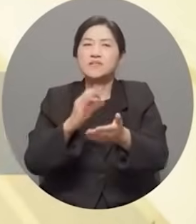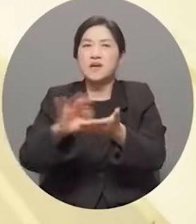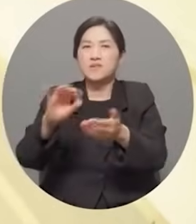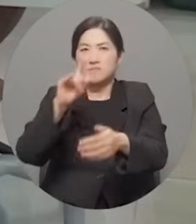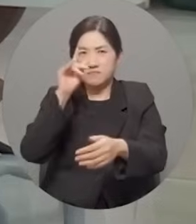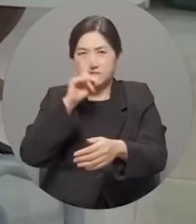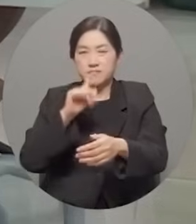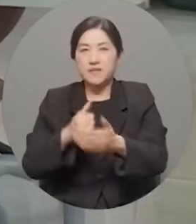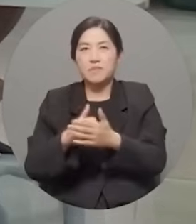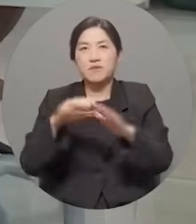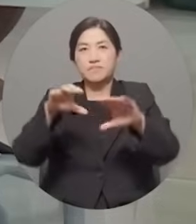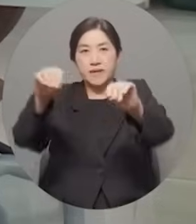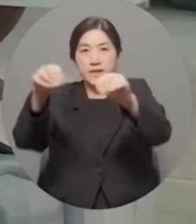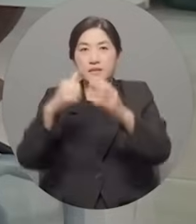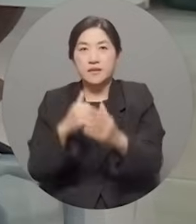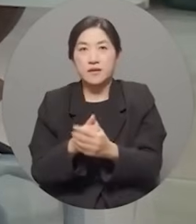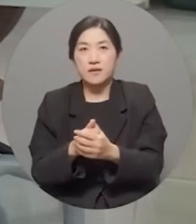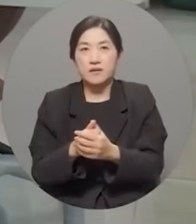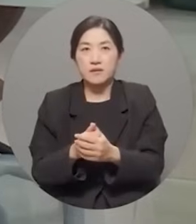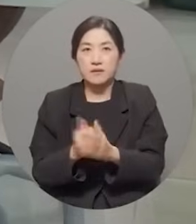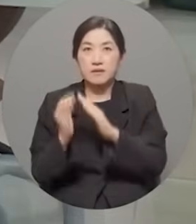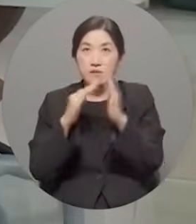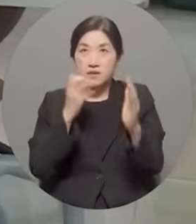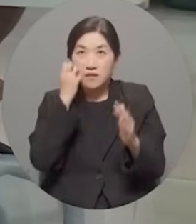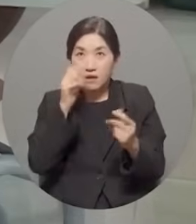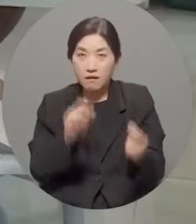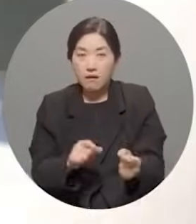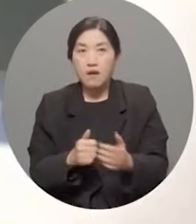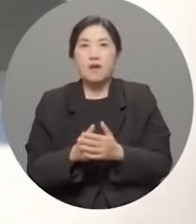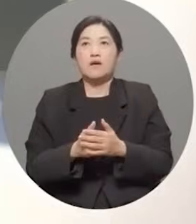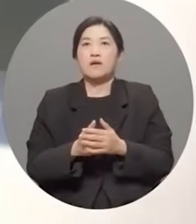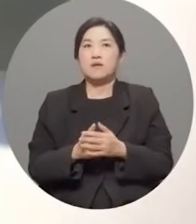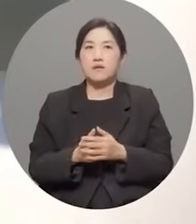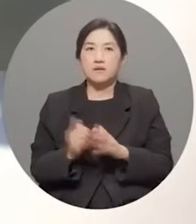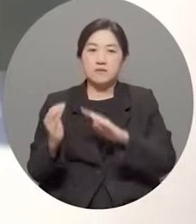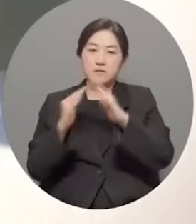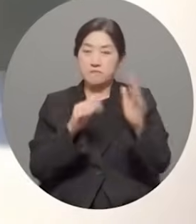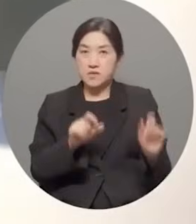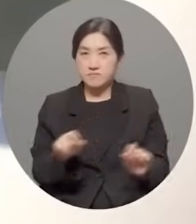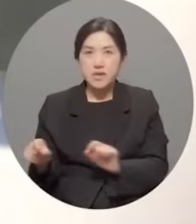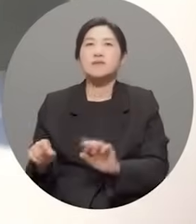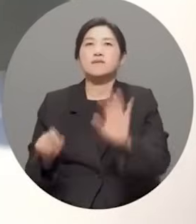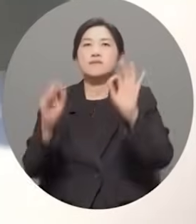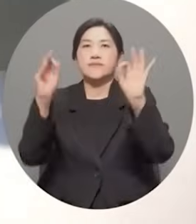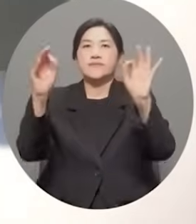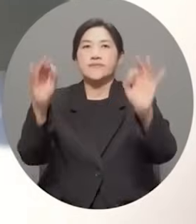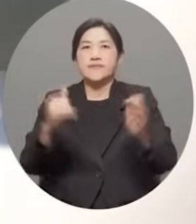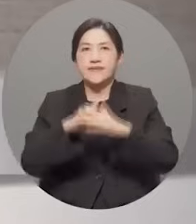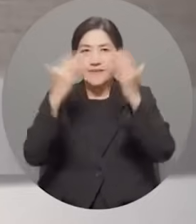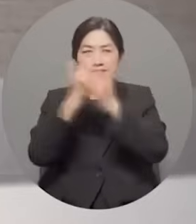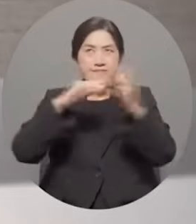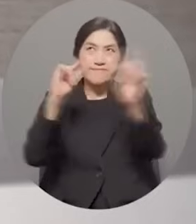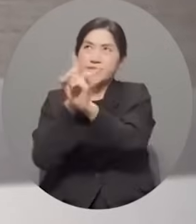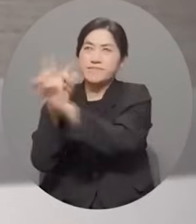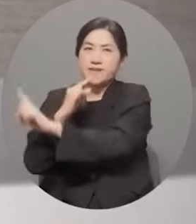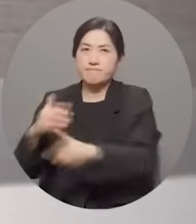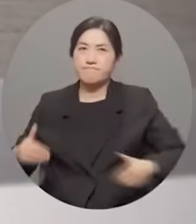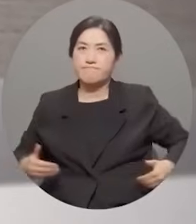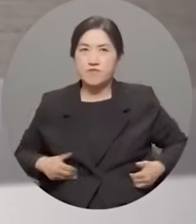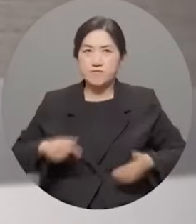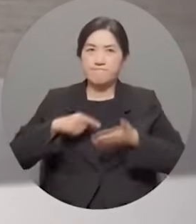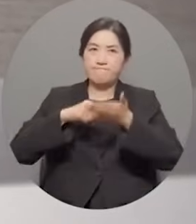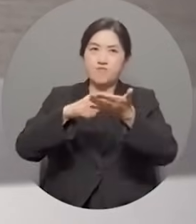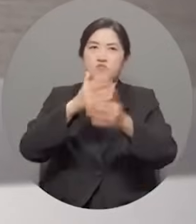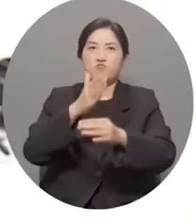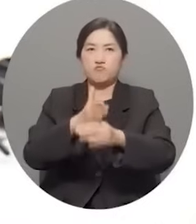것입니다. 이사를 4개월 앞둔 입주 예정자들은 입주가 지연되더라도 전면 재시공을 해야 한다고 요구하고